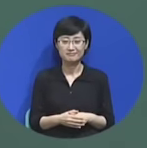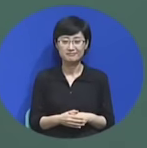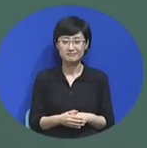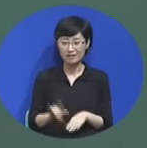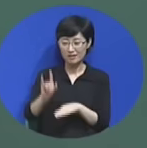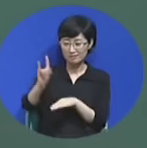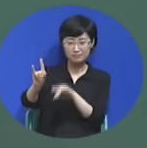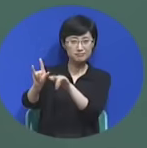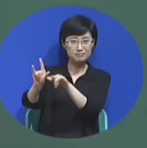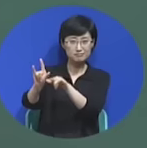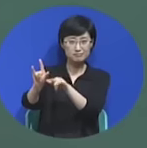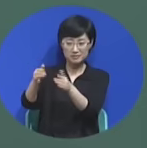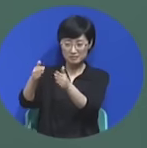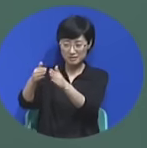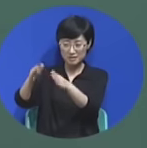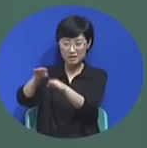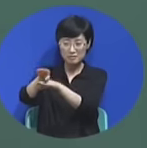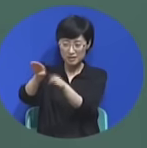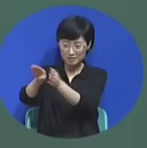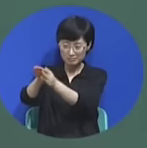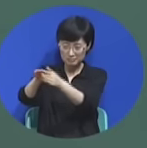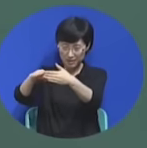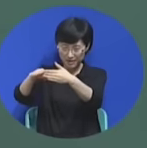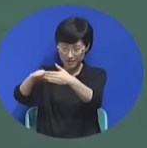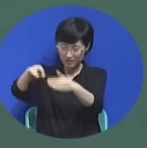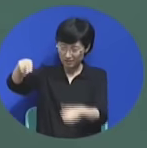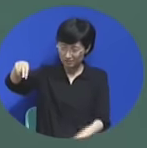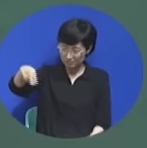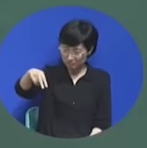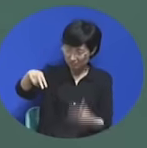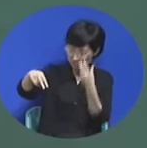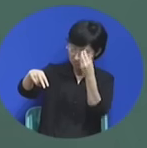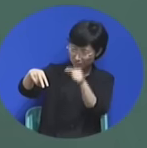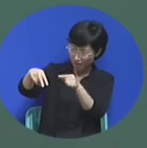그 외제차에서 문을 열고 딱 나오는데 아는 사람이에요.